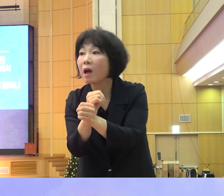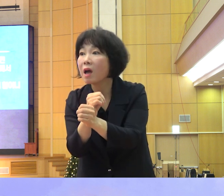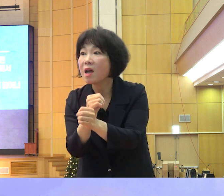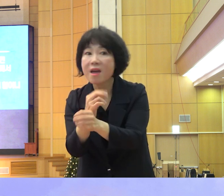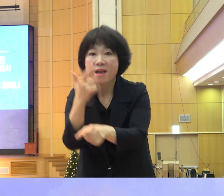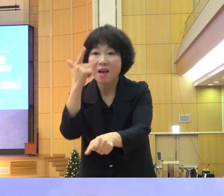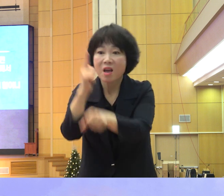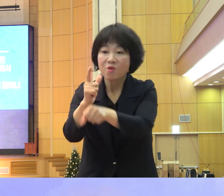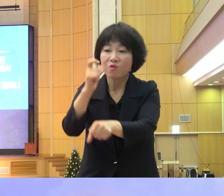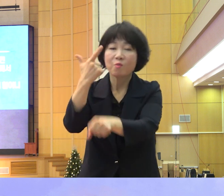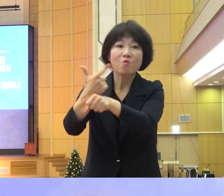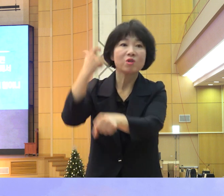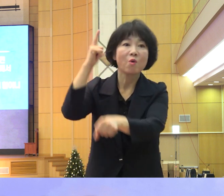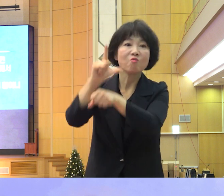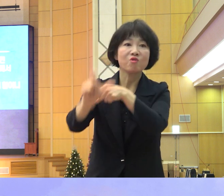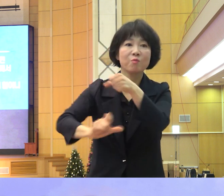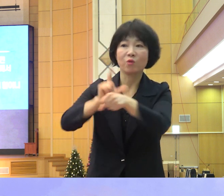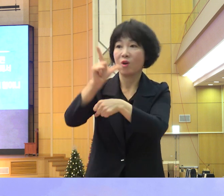65년 사서 65년.